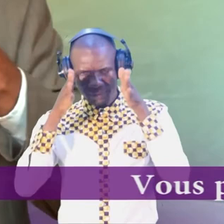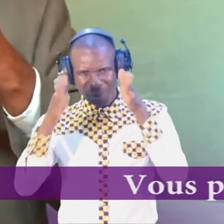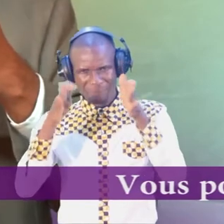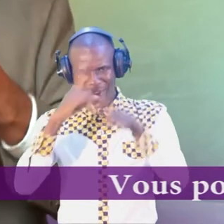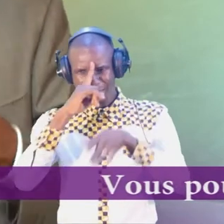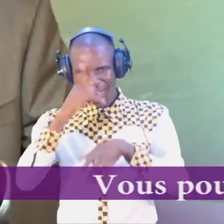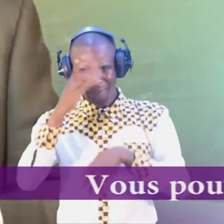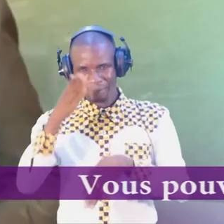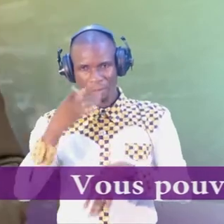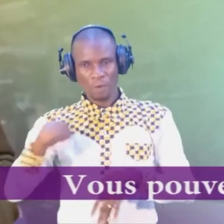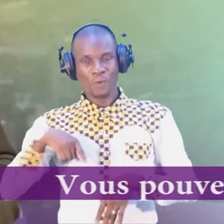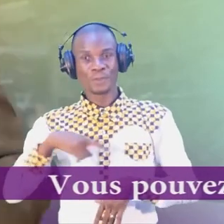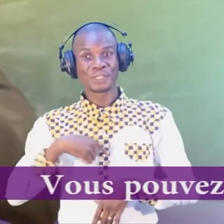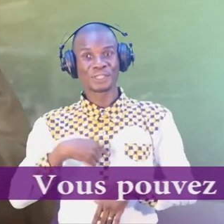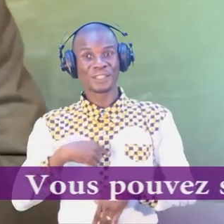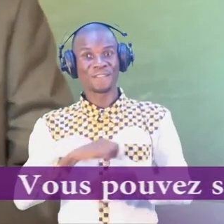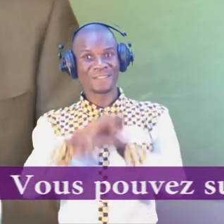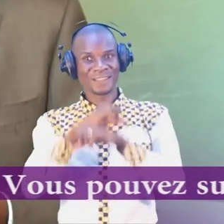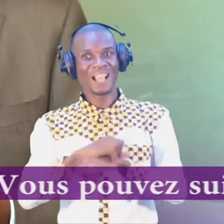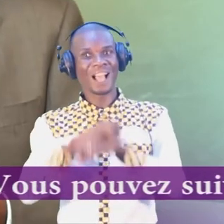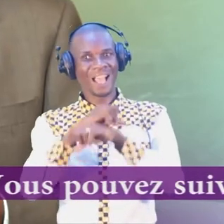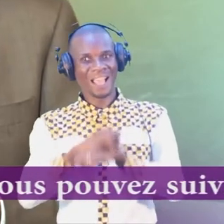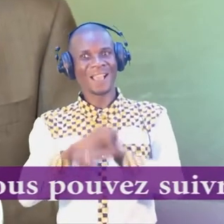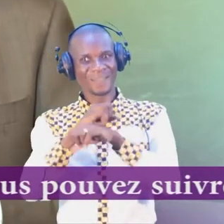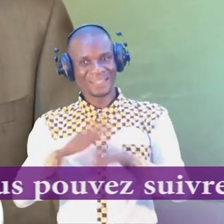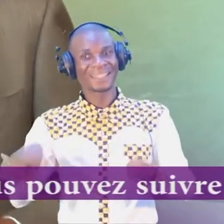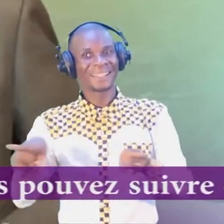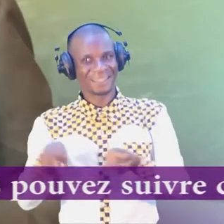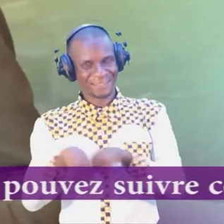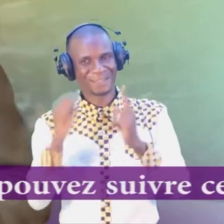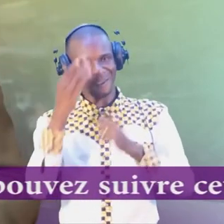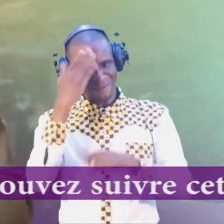na ana akili na anapenda kazi yake, anapenda masomo,